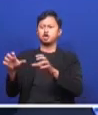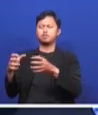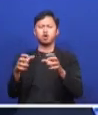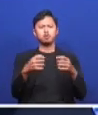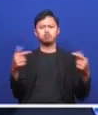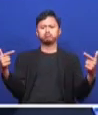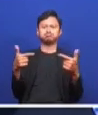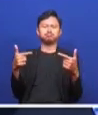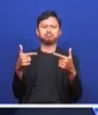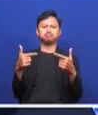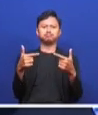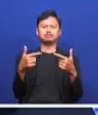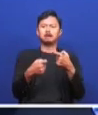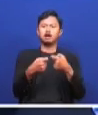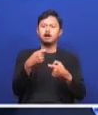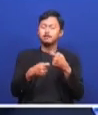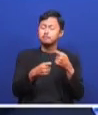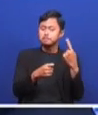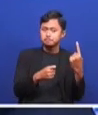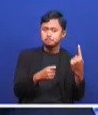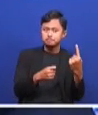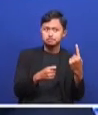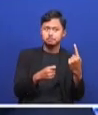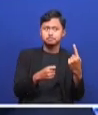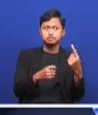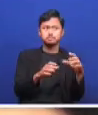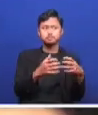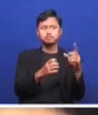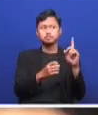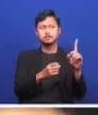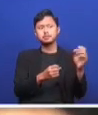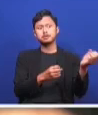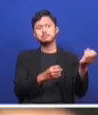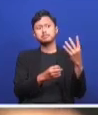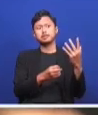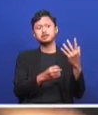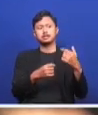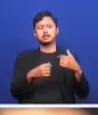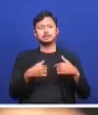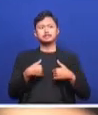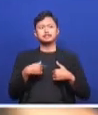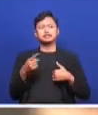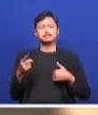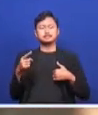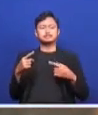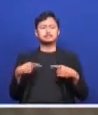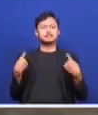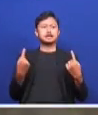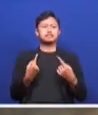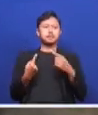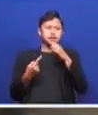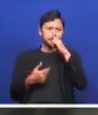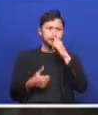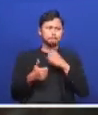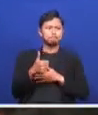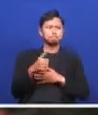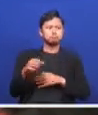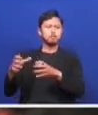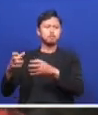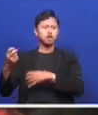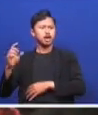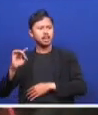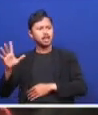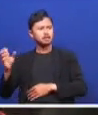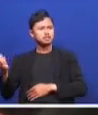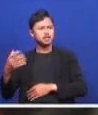Ya, ya. Konflik yang pertama adalah di kubu yang pertama mengatakan bahwasanya kami yang benar. Kubu selanjutnya